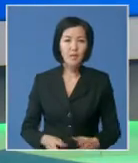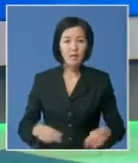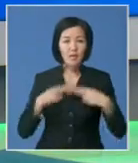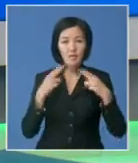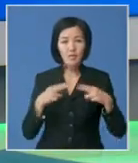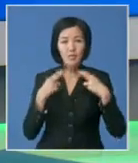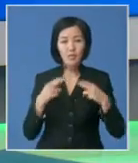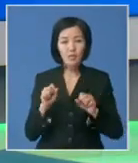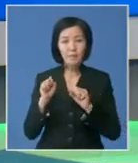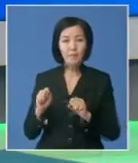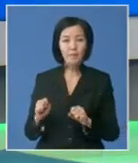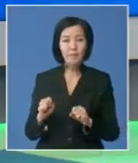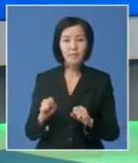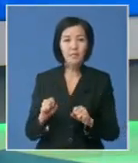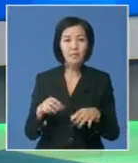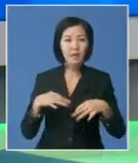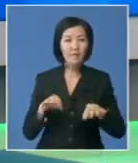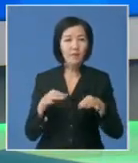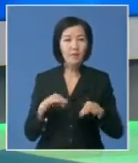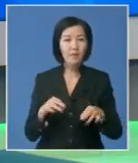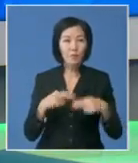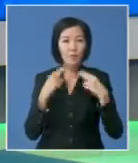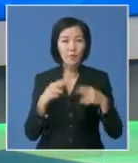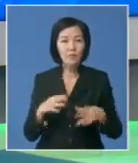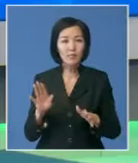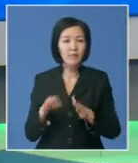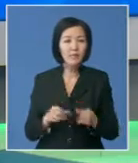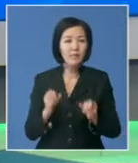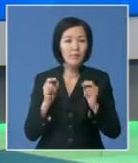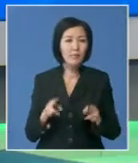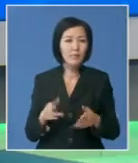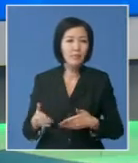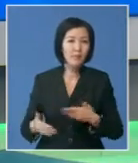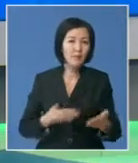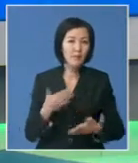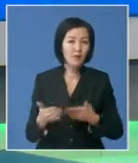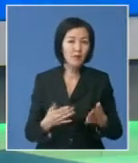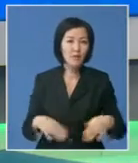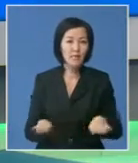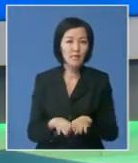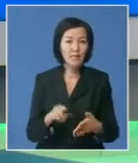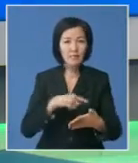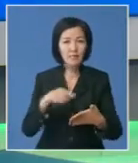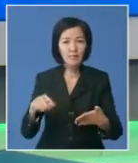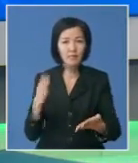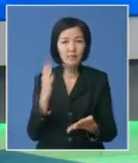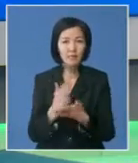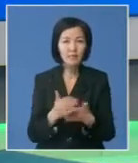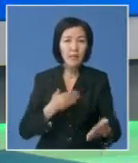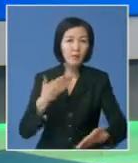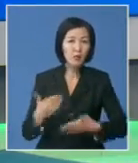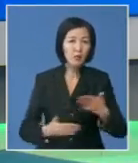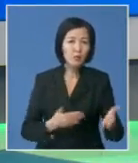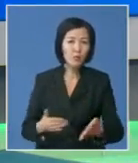осторожно берегись автомобиля убедись в безопасности перехода такие надписи появились перед пешеходными переходами в